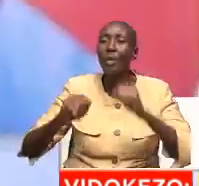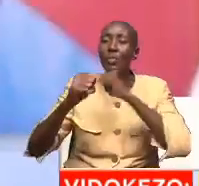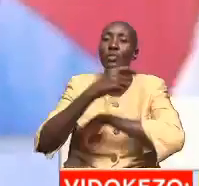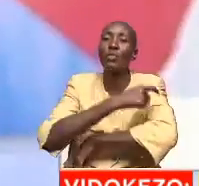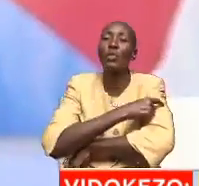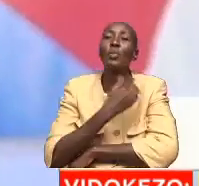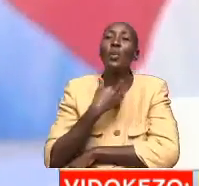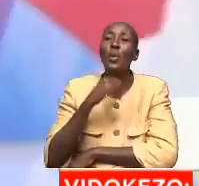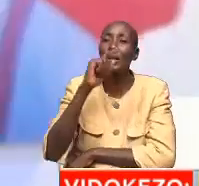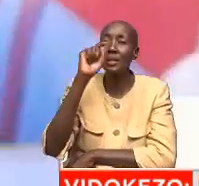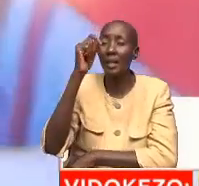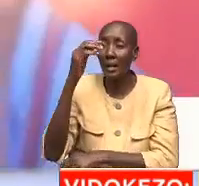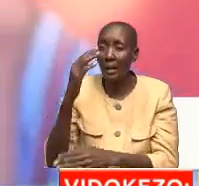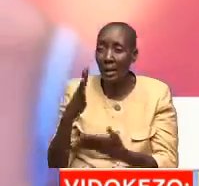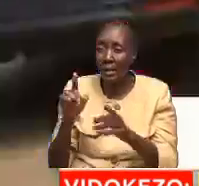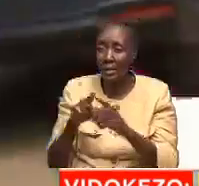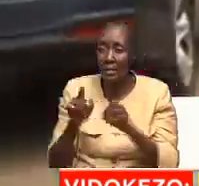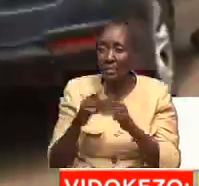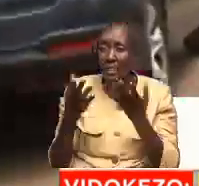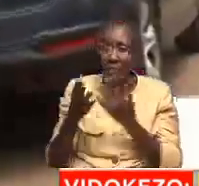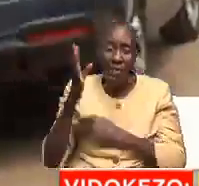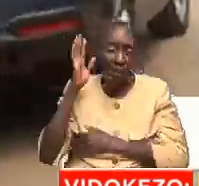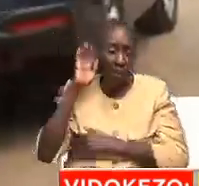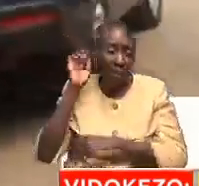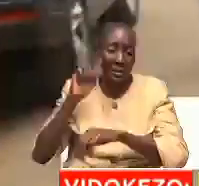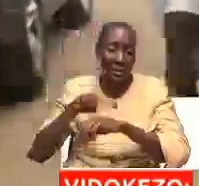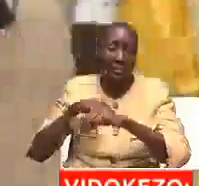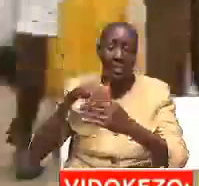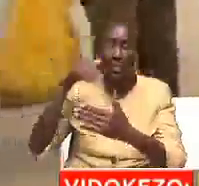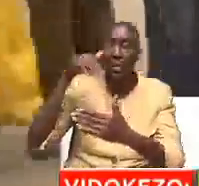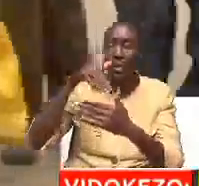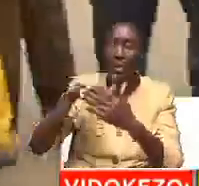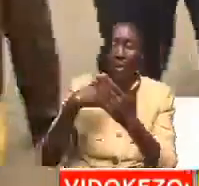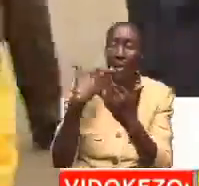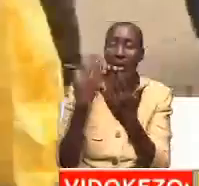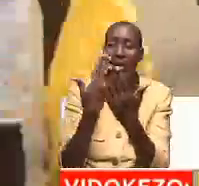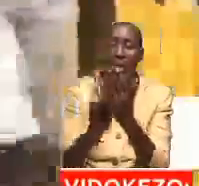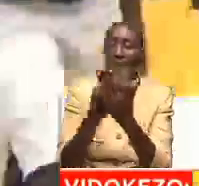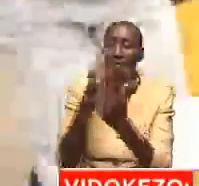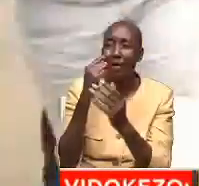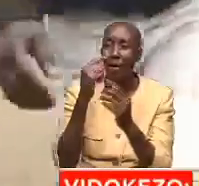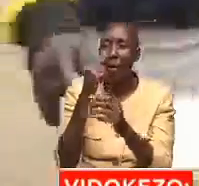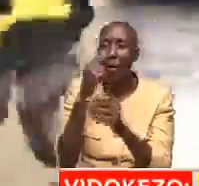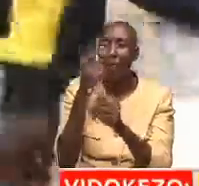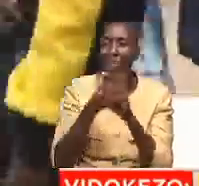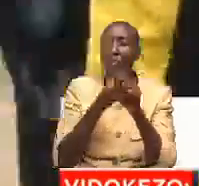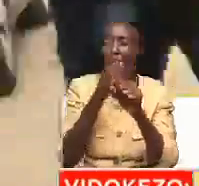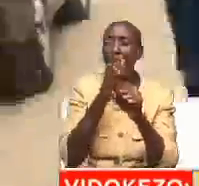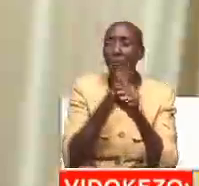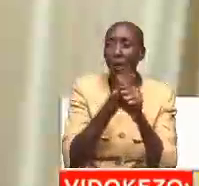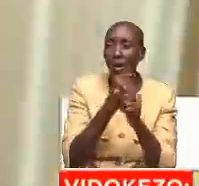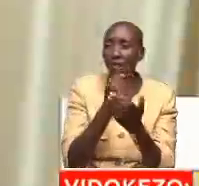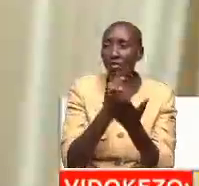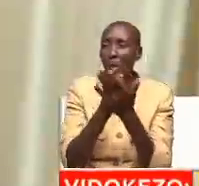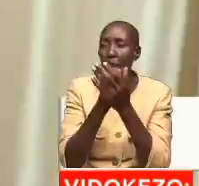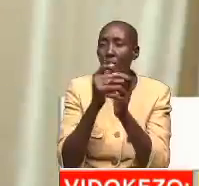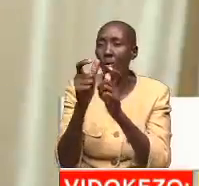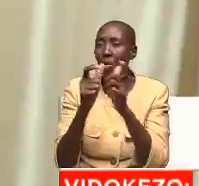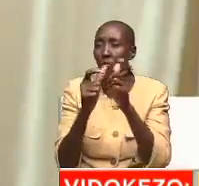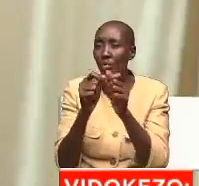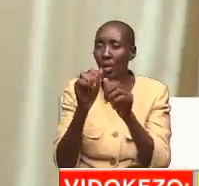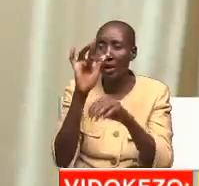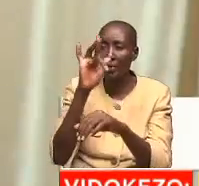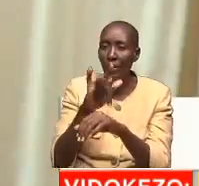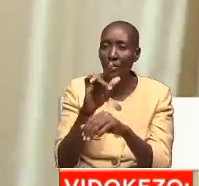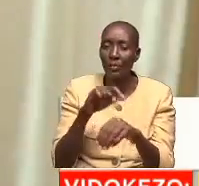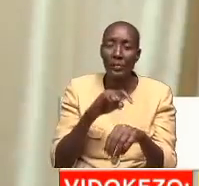kuzingatia maagizo yafuatayo wanapowasili nyumbani kutoka kazini ili kuzuia uwezekano wa maambukizi zaidi. When you get home, so